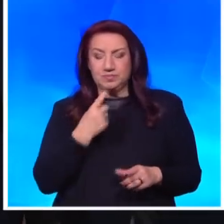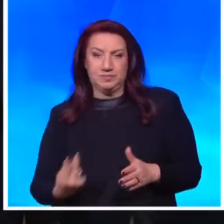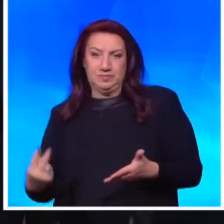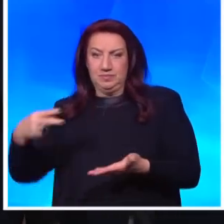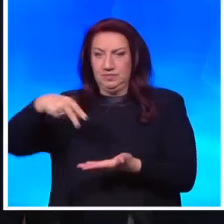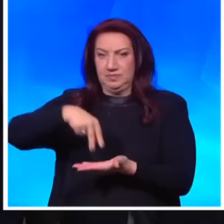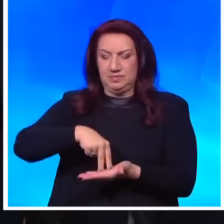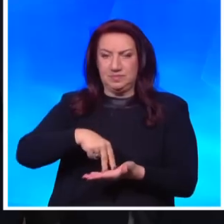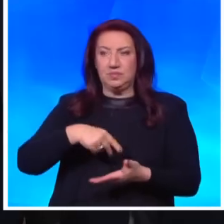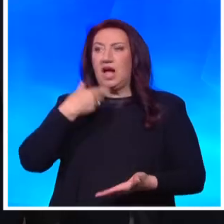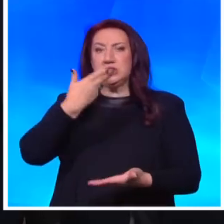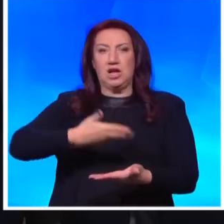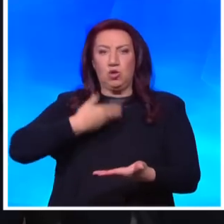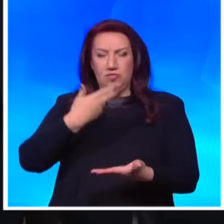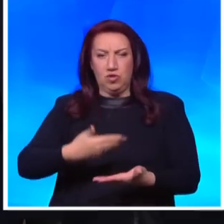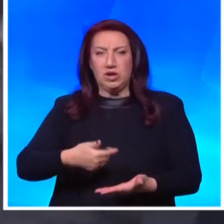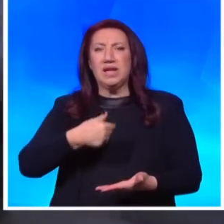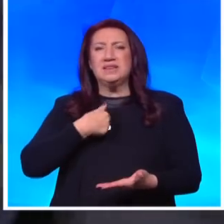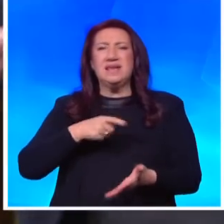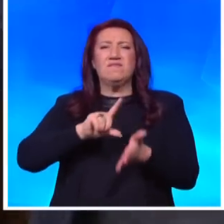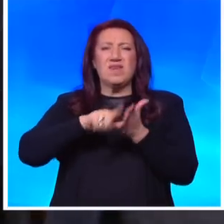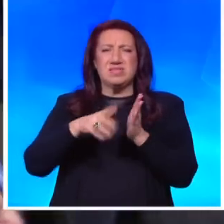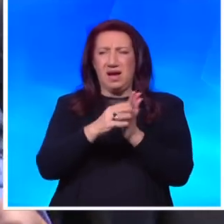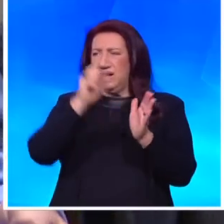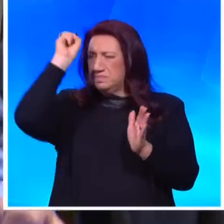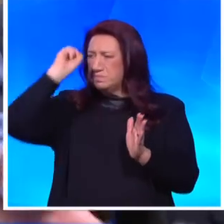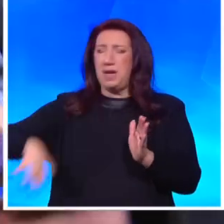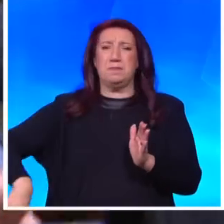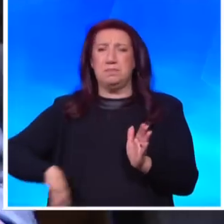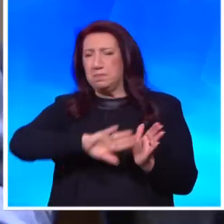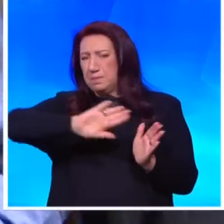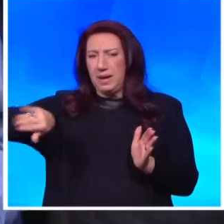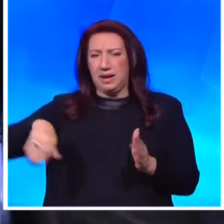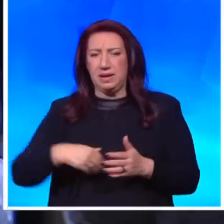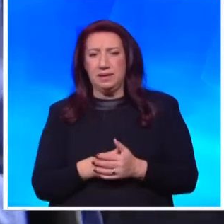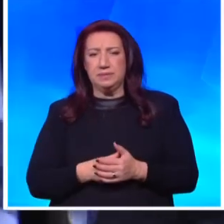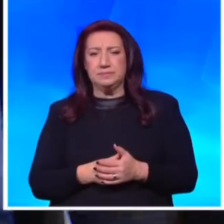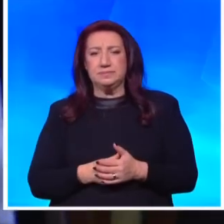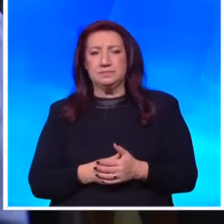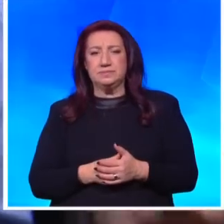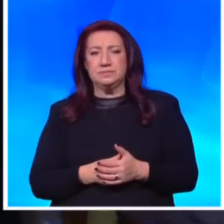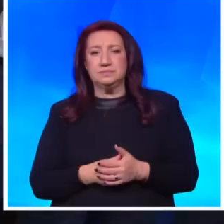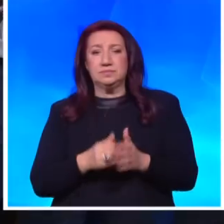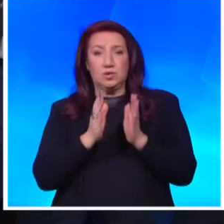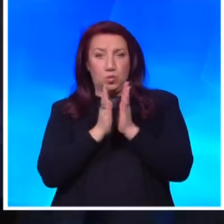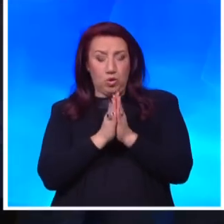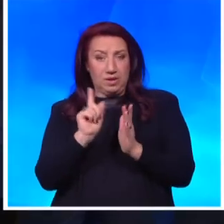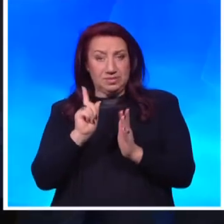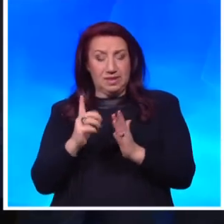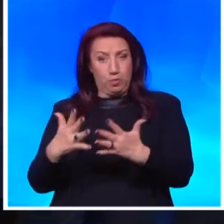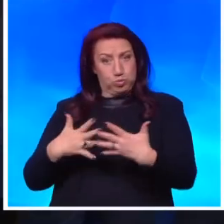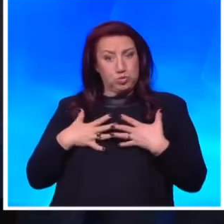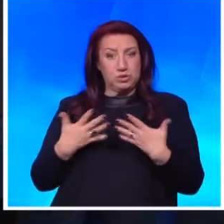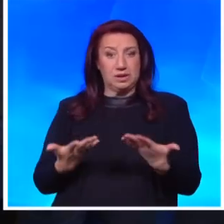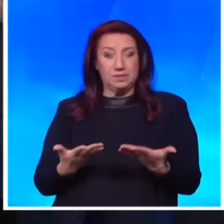трибуната, от тук насетне ние ще ги сваляме веднага. Мисля, че даже няма нужда да говорите. Когато точно